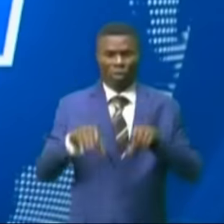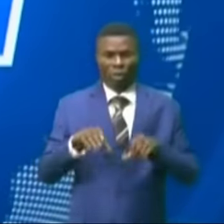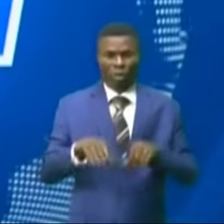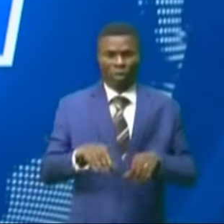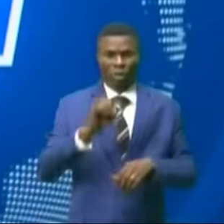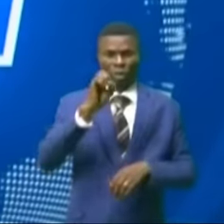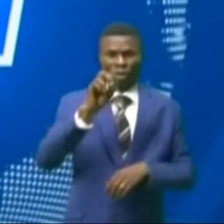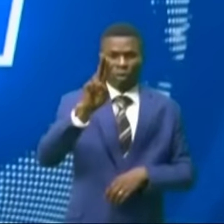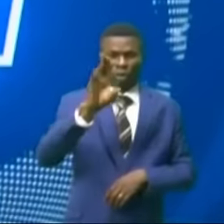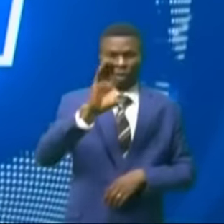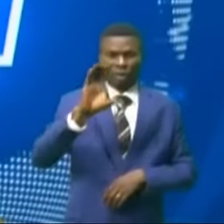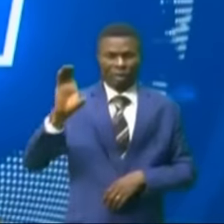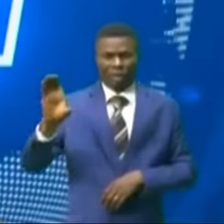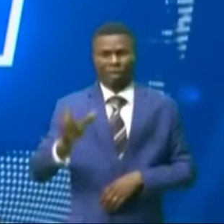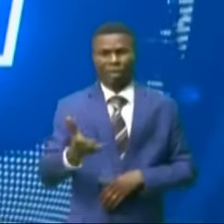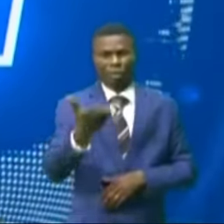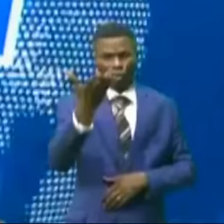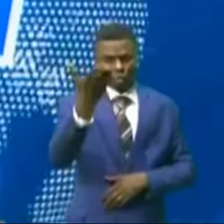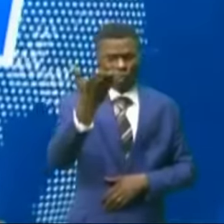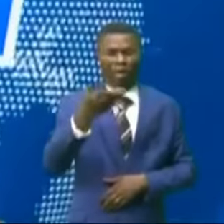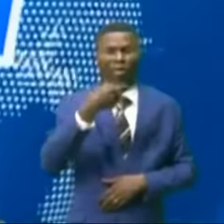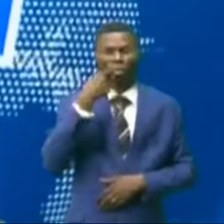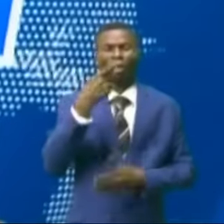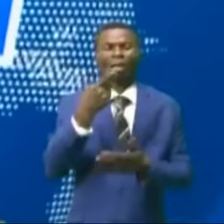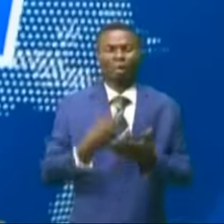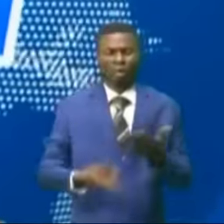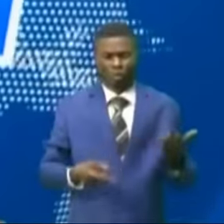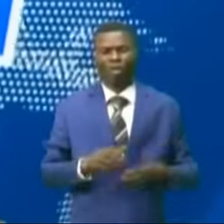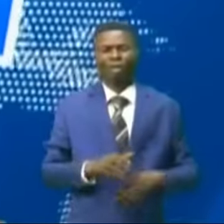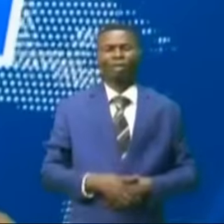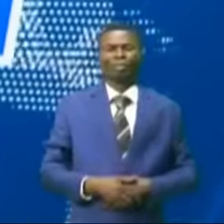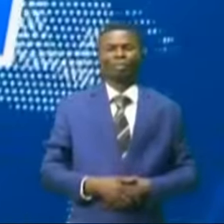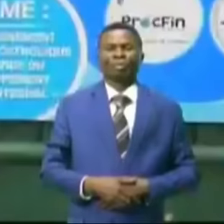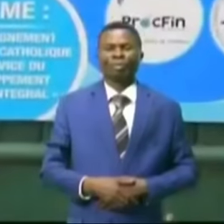UCC. Anastasie Doumbou et Fiston Mounouma nous en dit un peu plus.